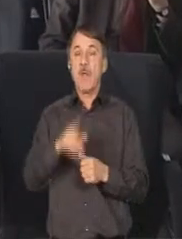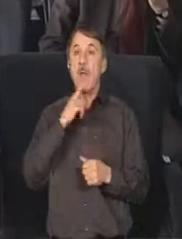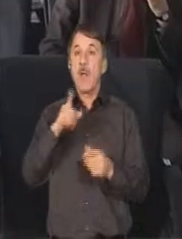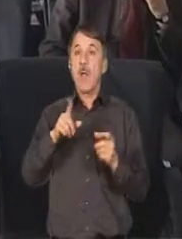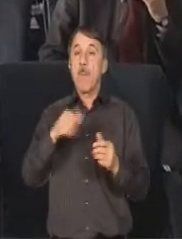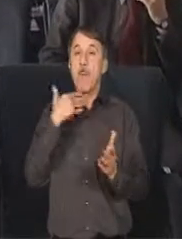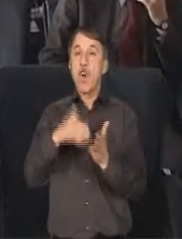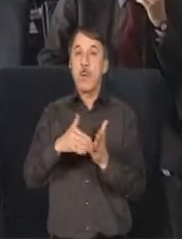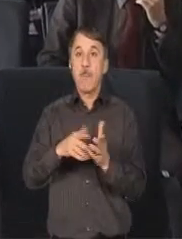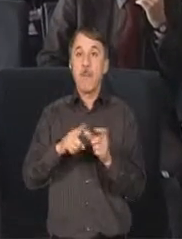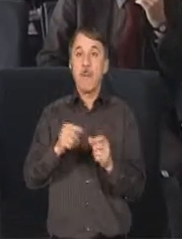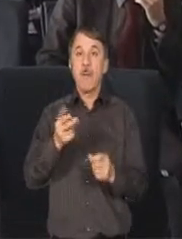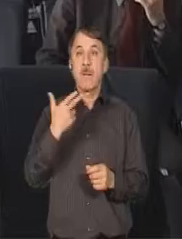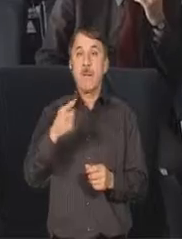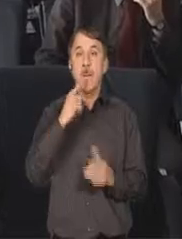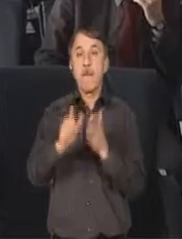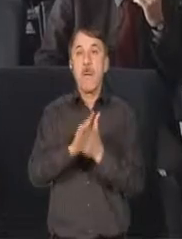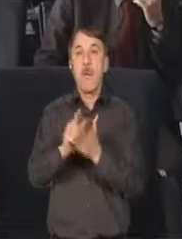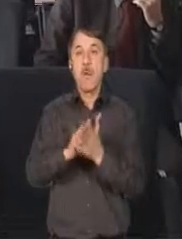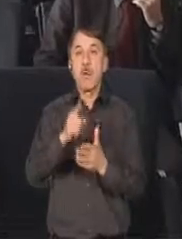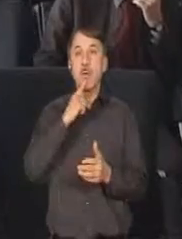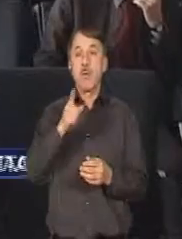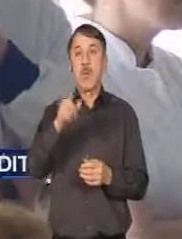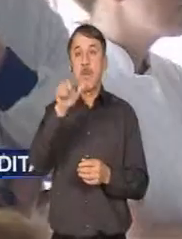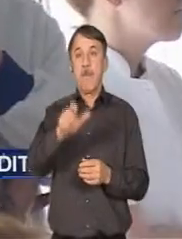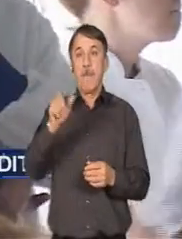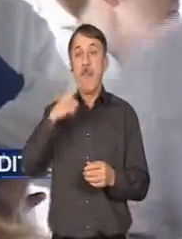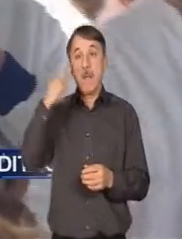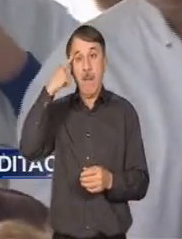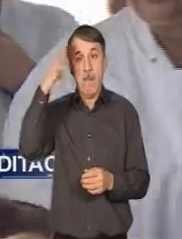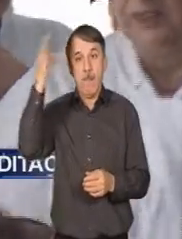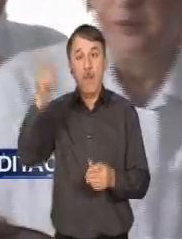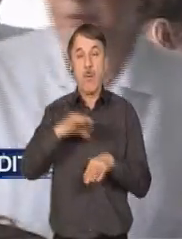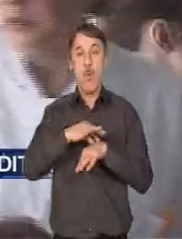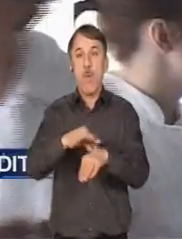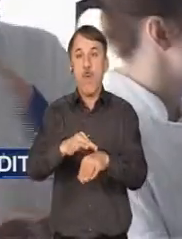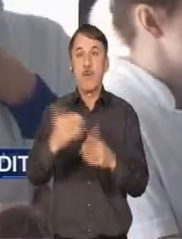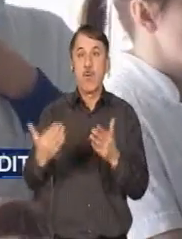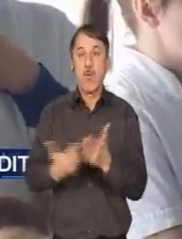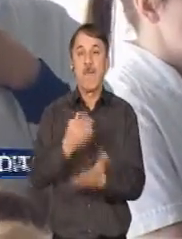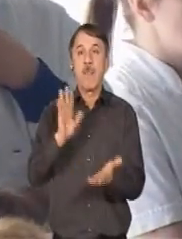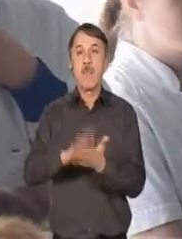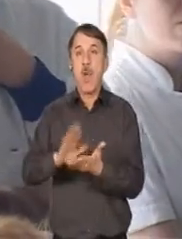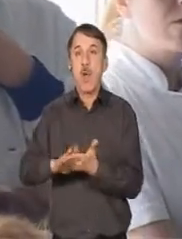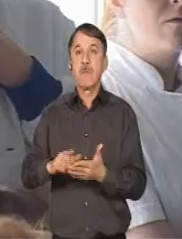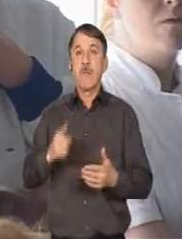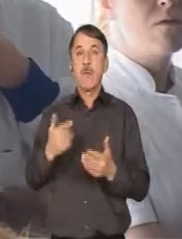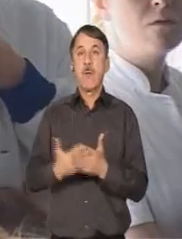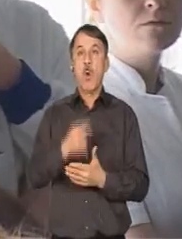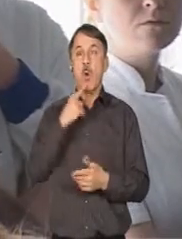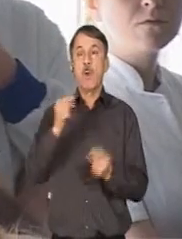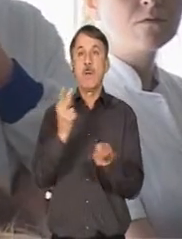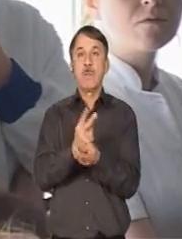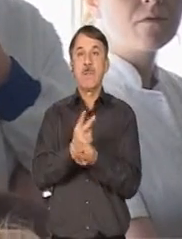Ovu akreditaciju potrebno je potvrditi za period u kome je izdata, pa će tako ideja o daljem uvođenju najnovijih i dokazano najboljih